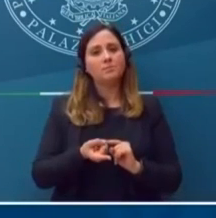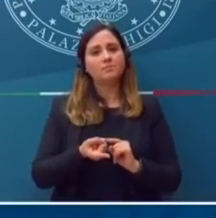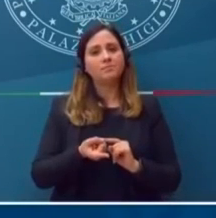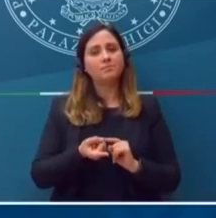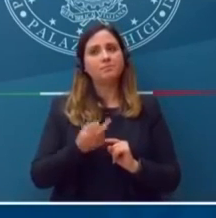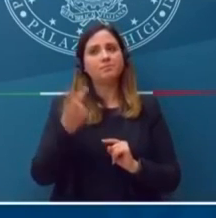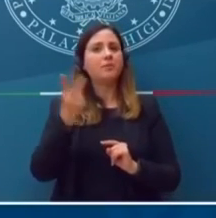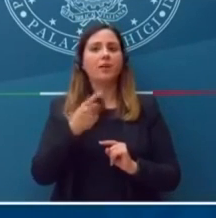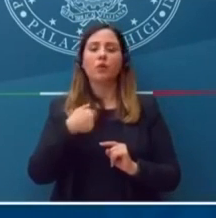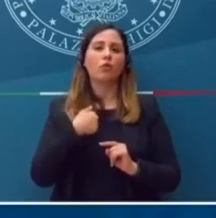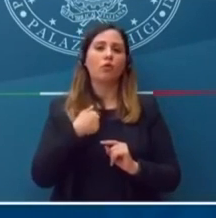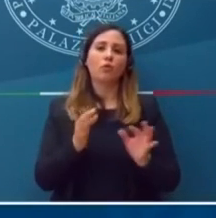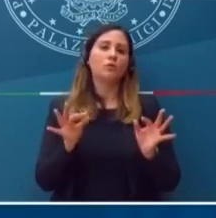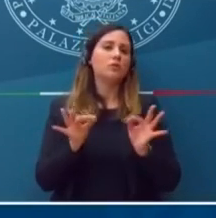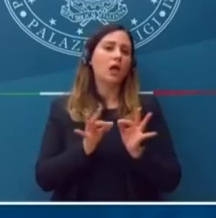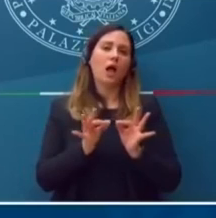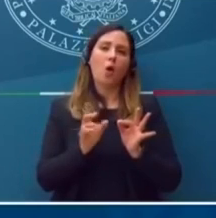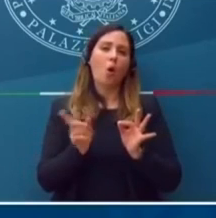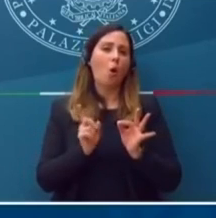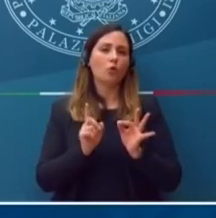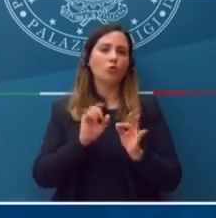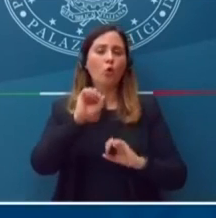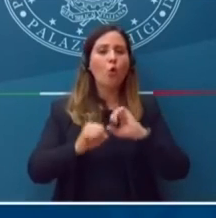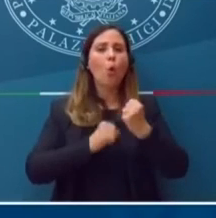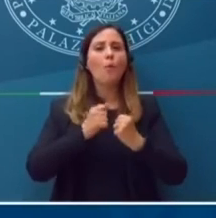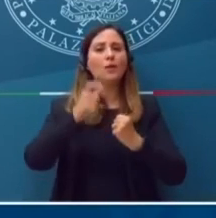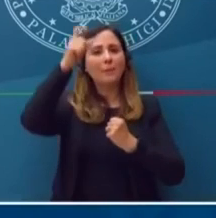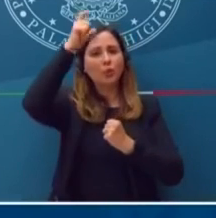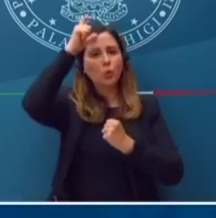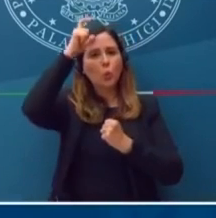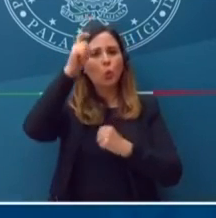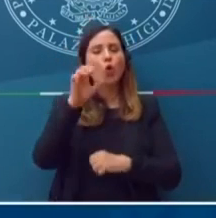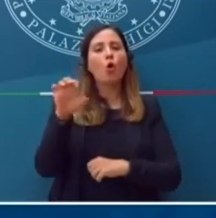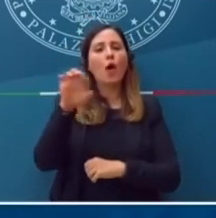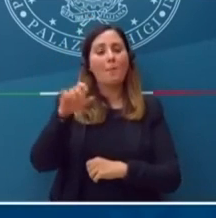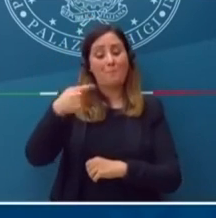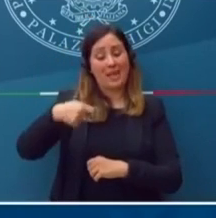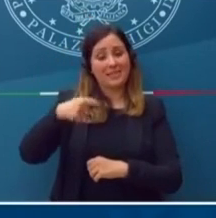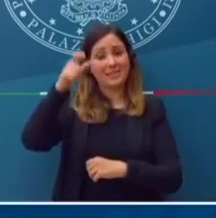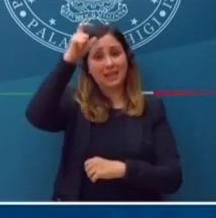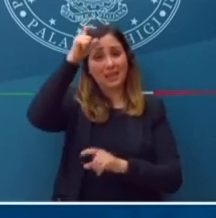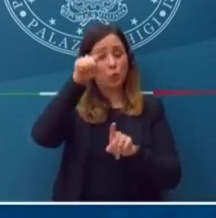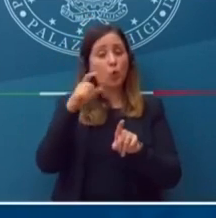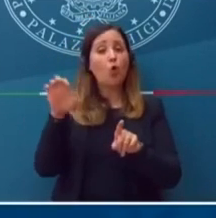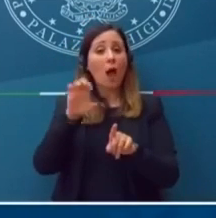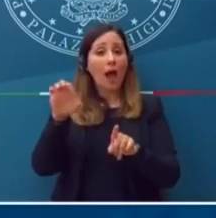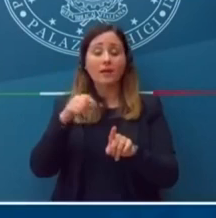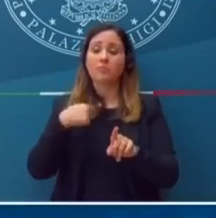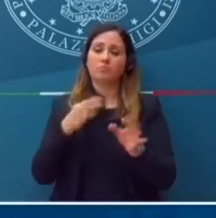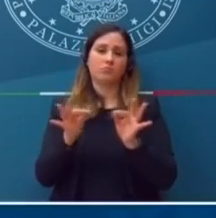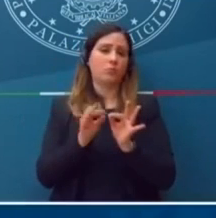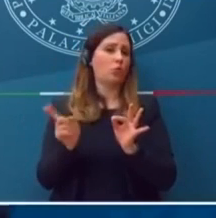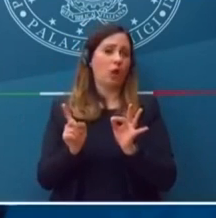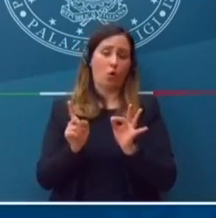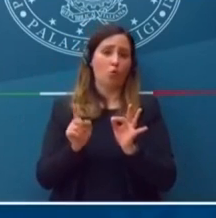Non condivido assolutamente il comportamento del presidente turco Erdogan nei confronti della Presidente, dov'è?